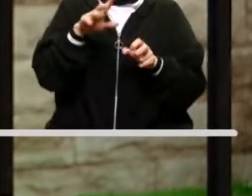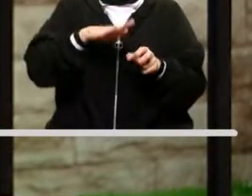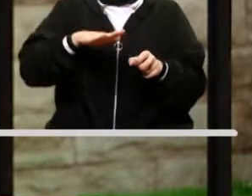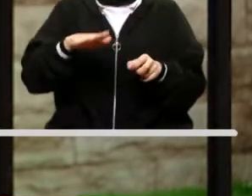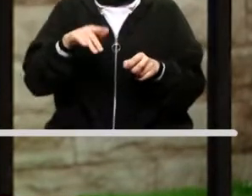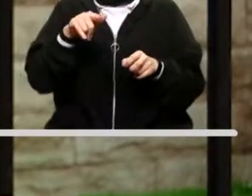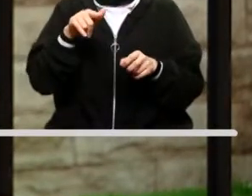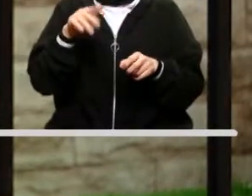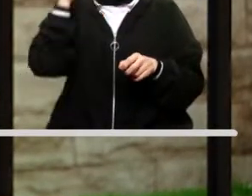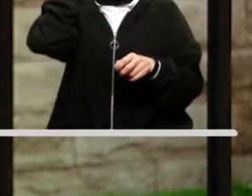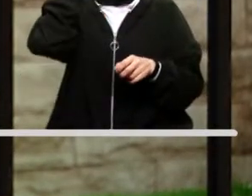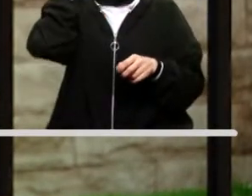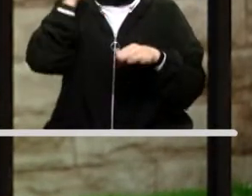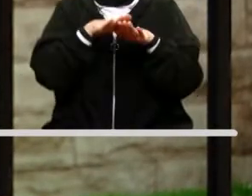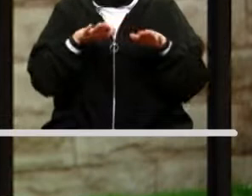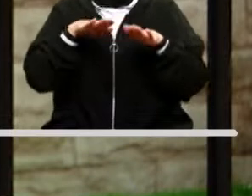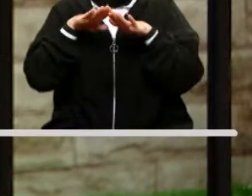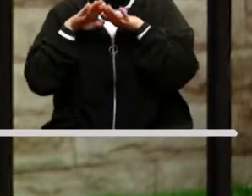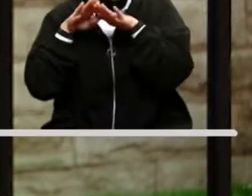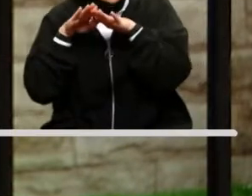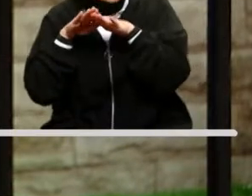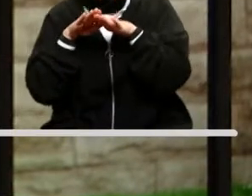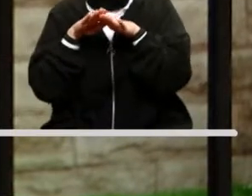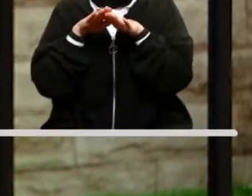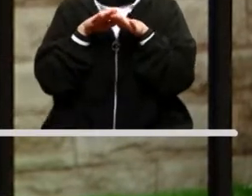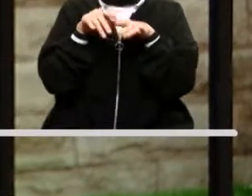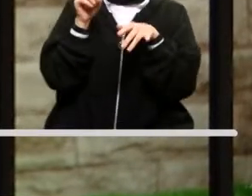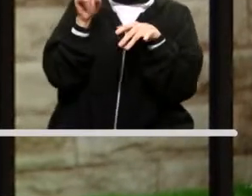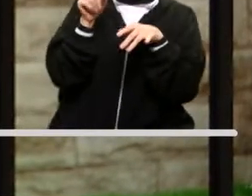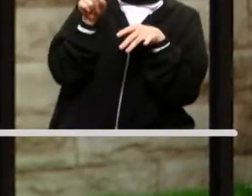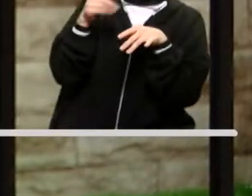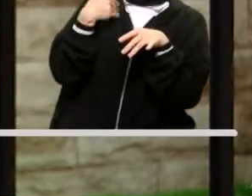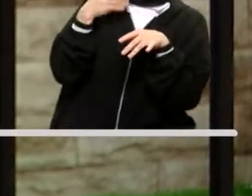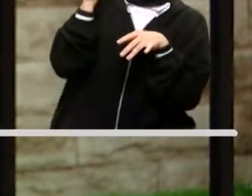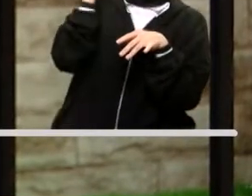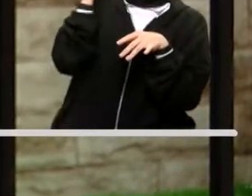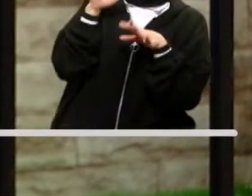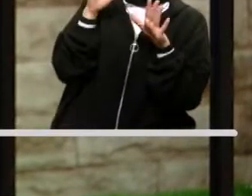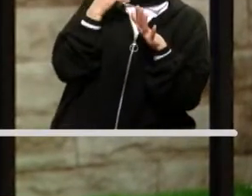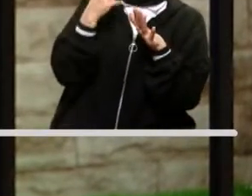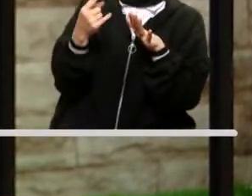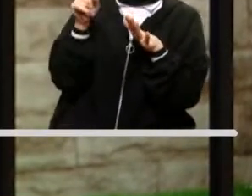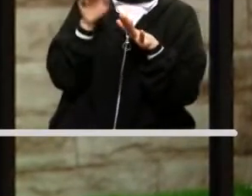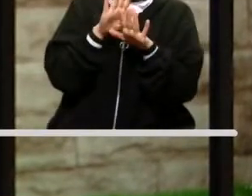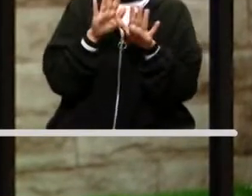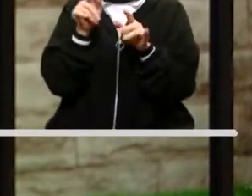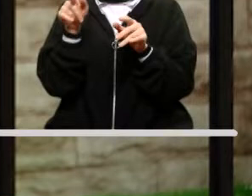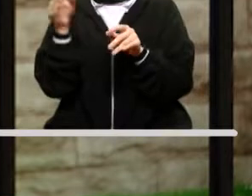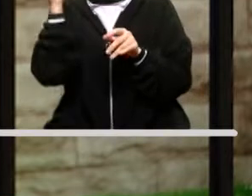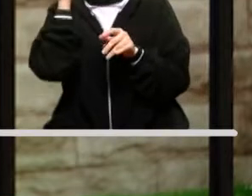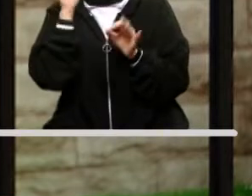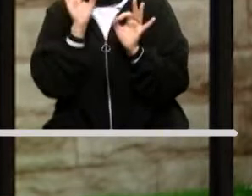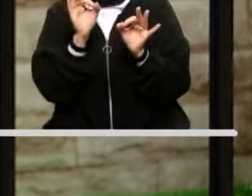dedi. Aslında o çocuk onu dinliyordu. O da o şekilde onu. O da öyle odaklanıp dinliyor. Tabii. Şimdi herkesi aynı kategoriye sokup